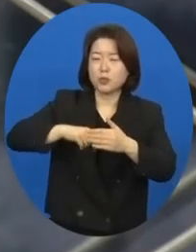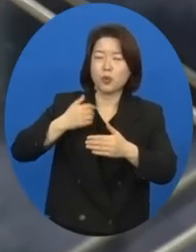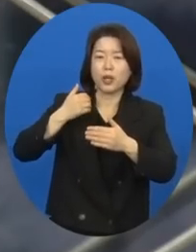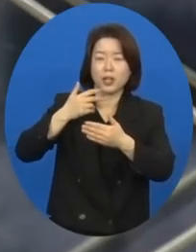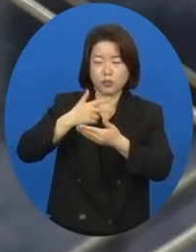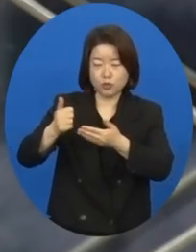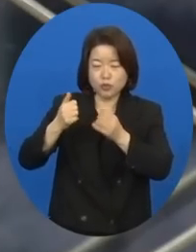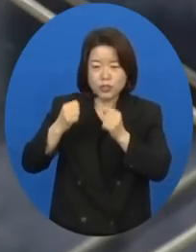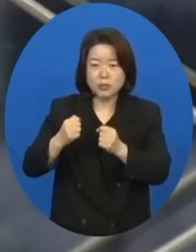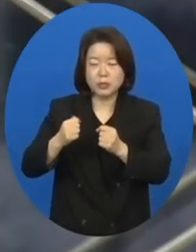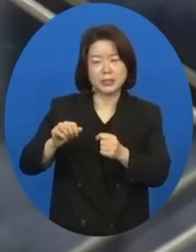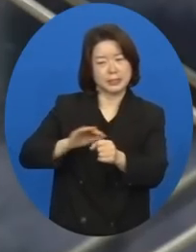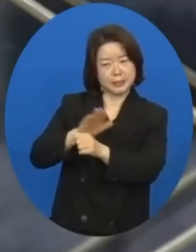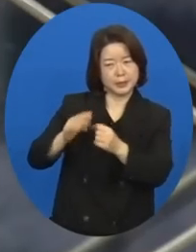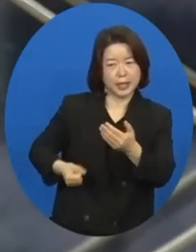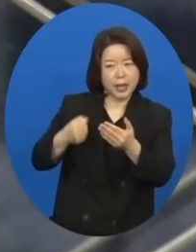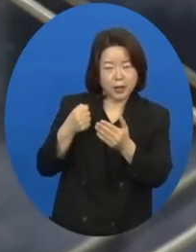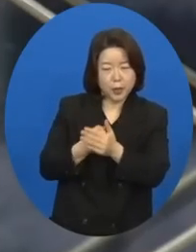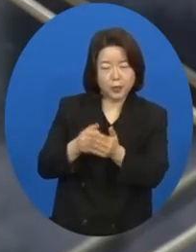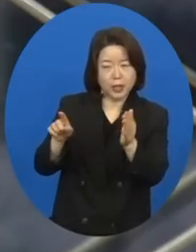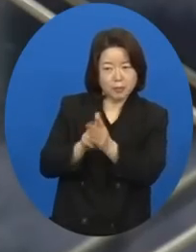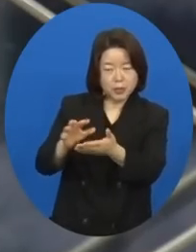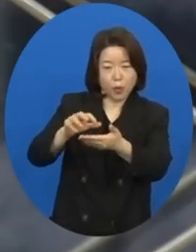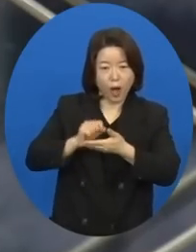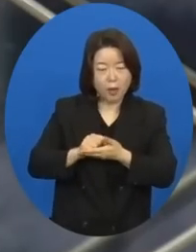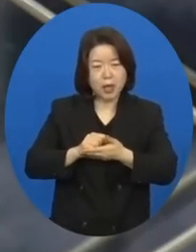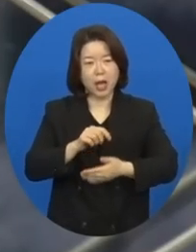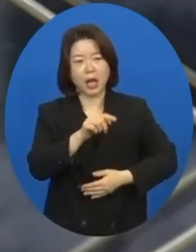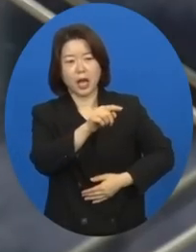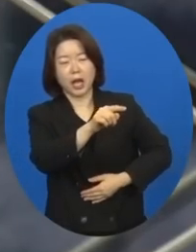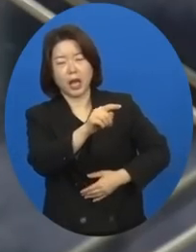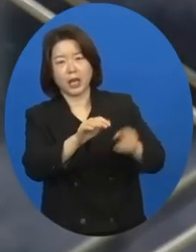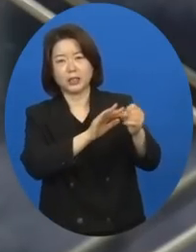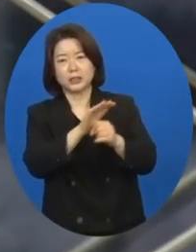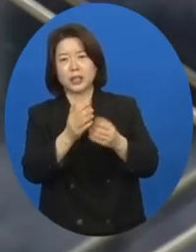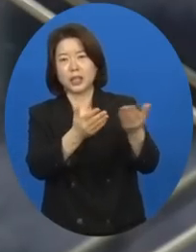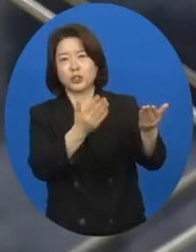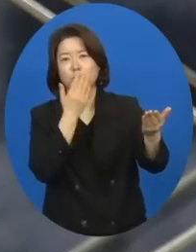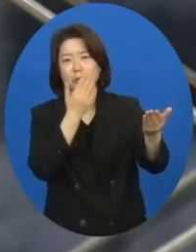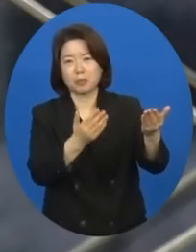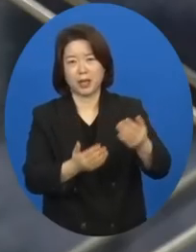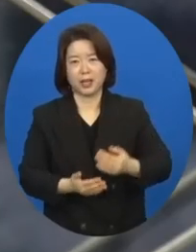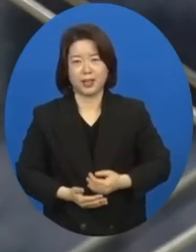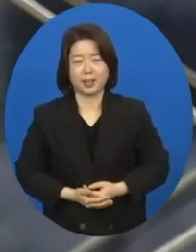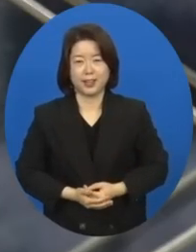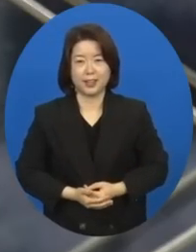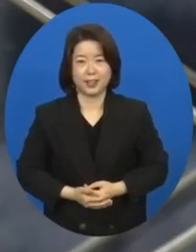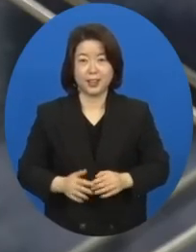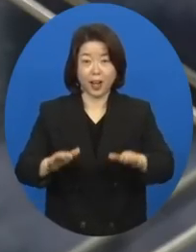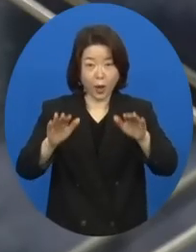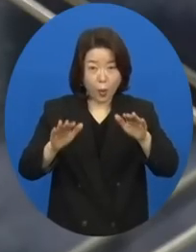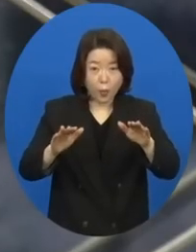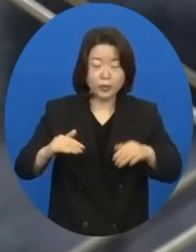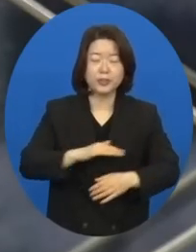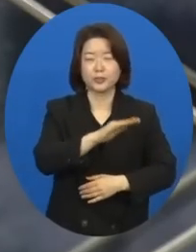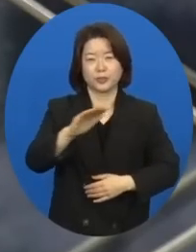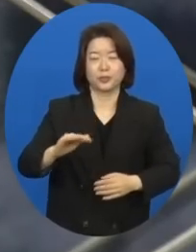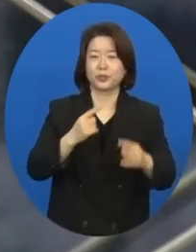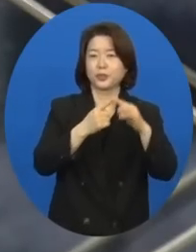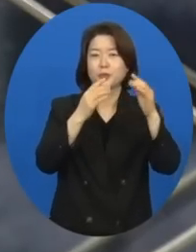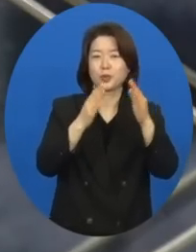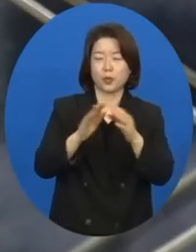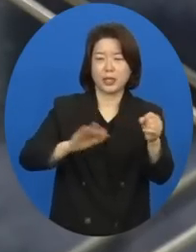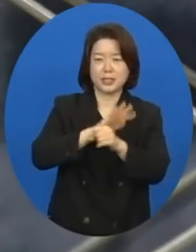사랑하기로 결단하고 믿음으로 취하면 사랑할 수가 있는 것입니다. 여러분, 우리가 오늘 우리 교회가